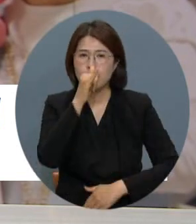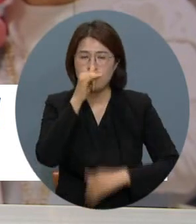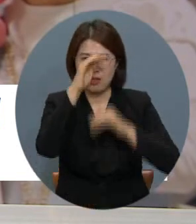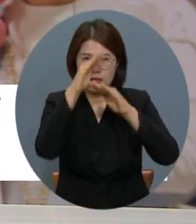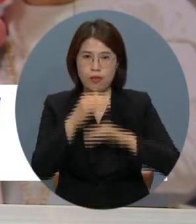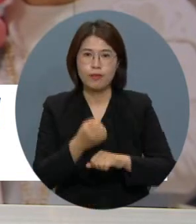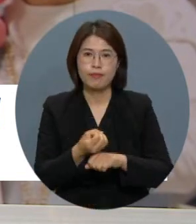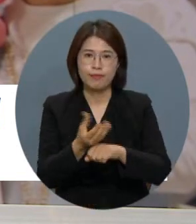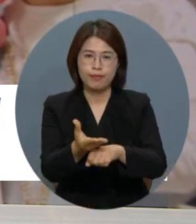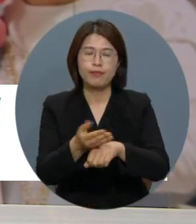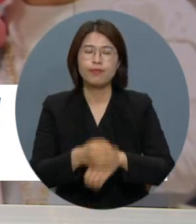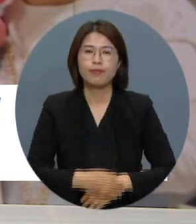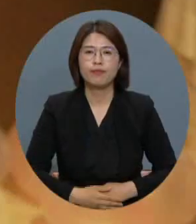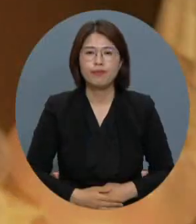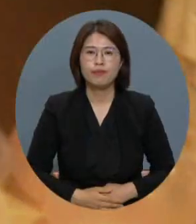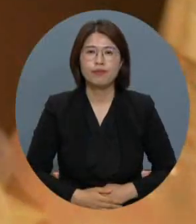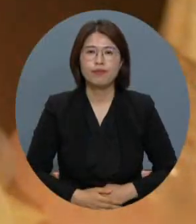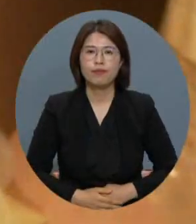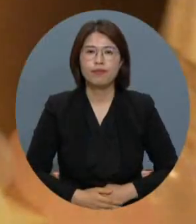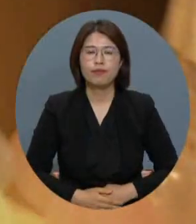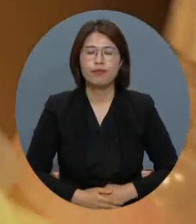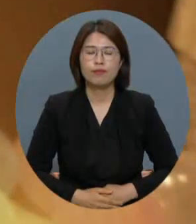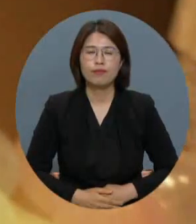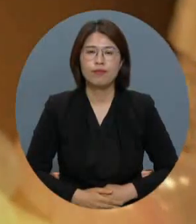기자가 전해드립니다.